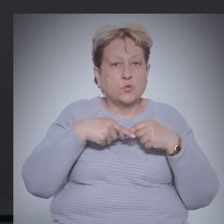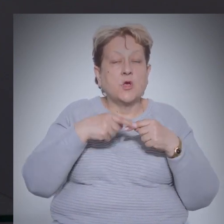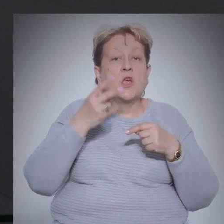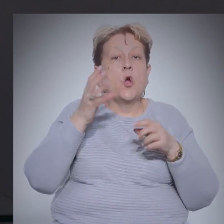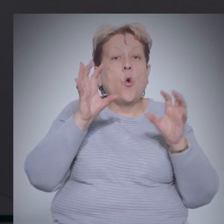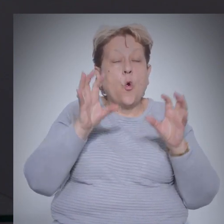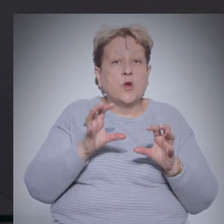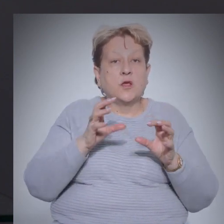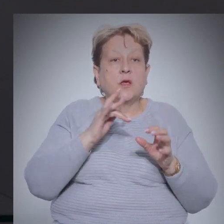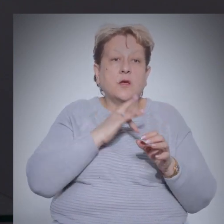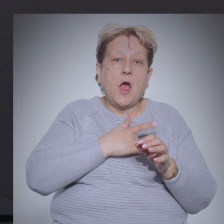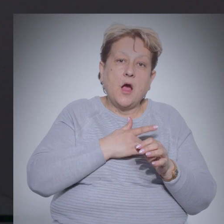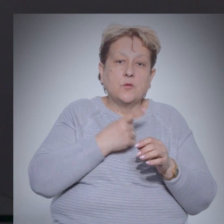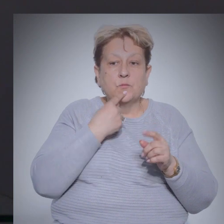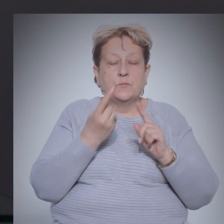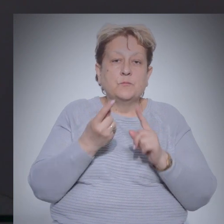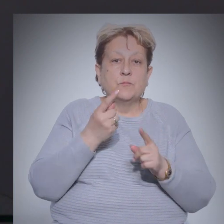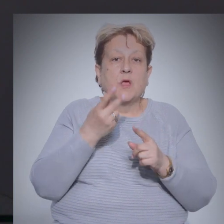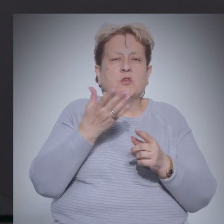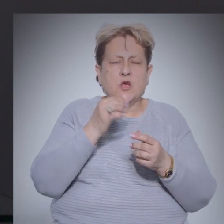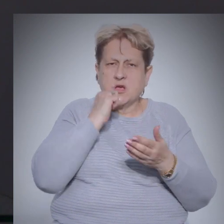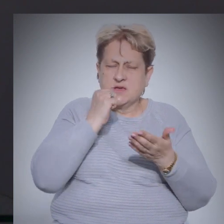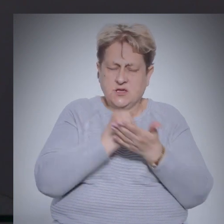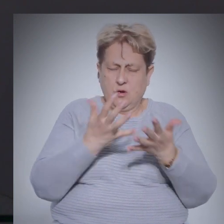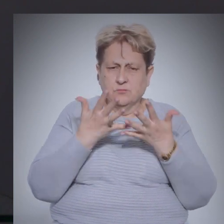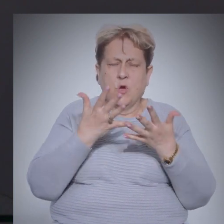հասաննելությունը։ Արենքի կանխատեսելությունը ենթադրում է